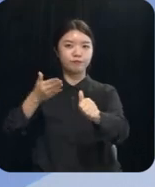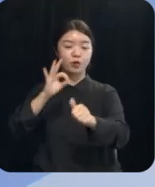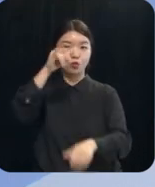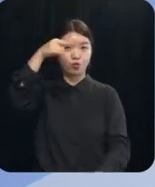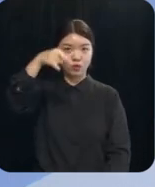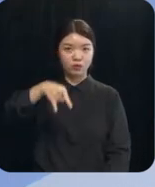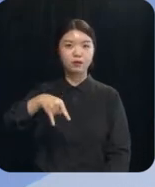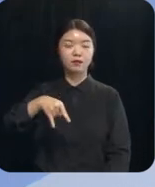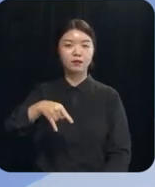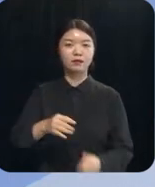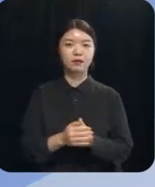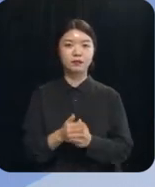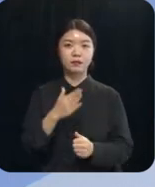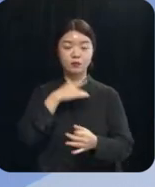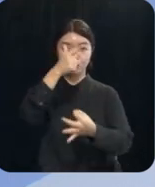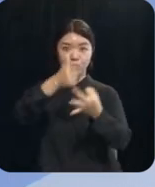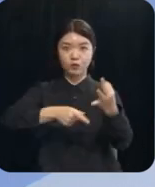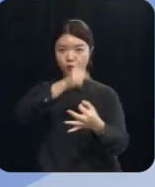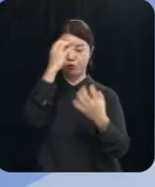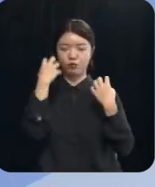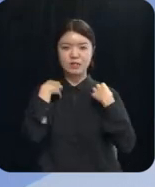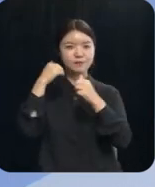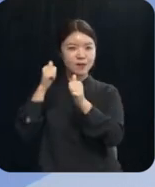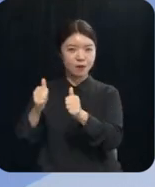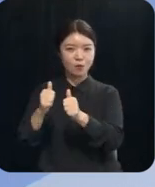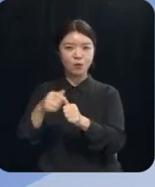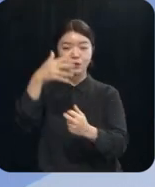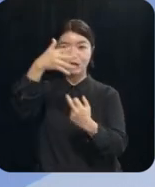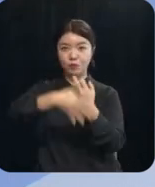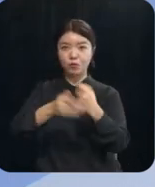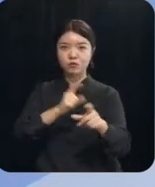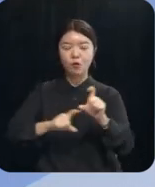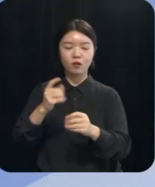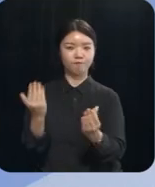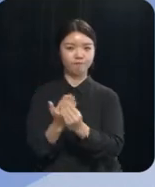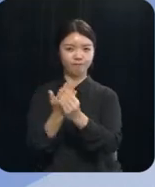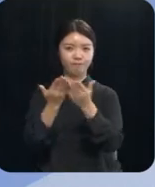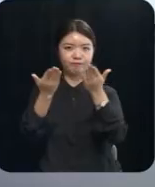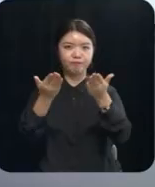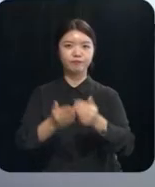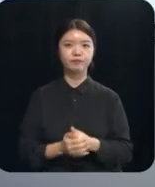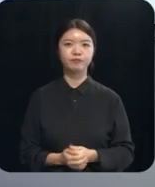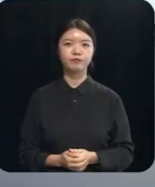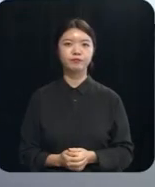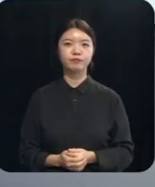위성곤이 윤석열 정부를 심판하고 서귀포를 더 키우겠습니다.